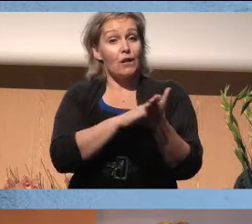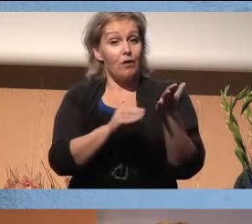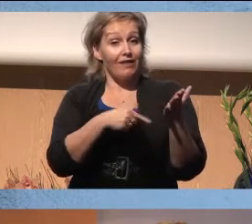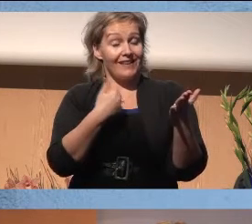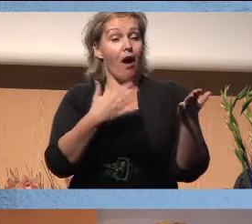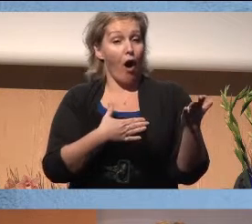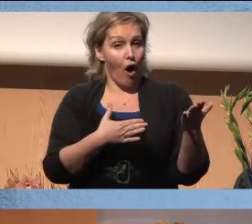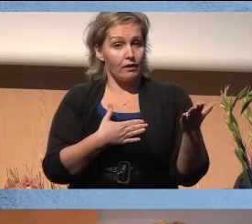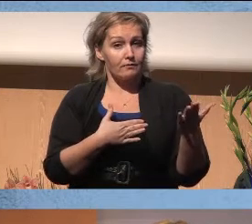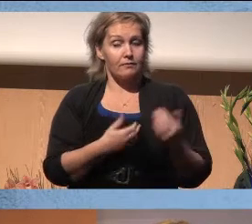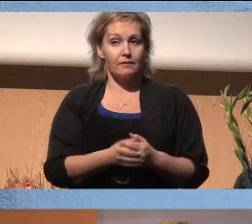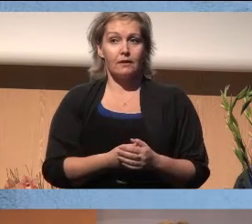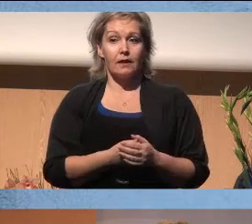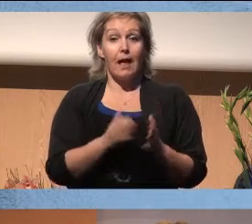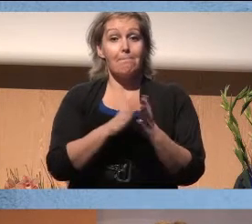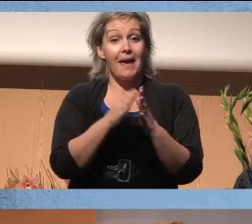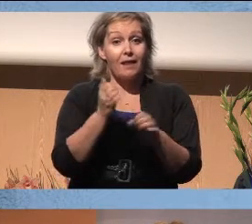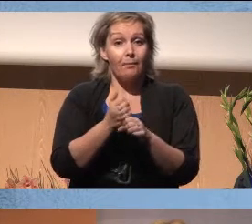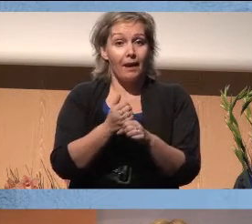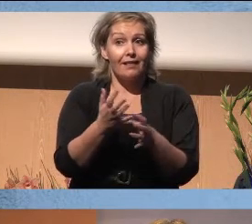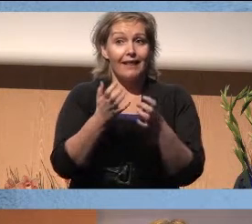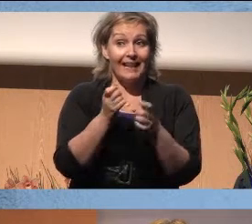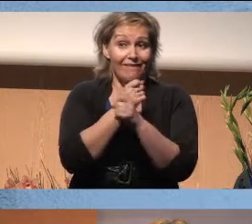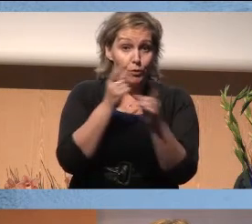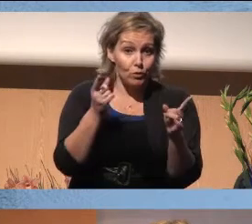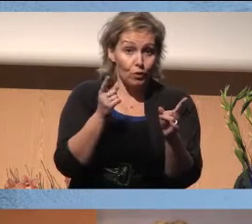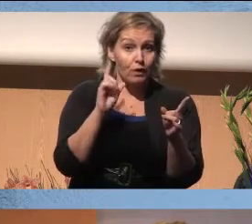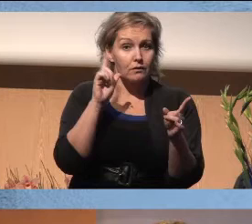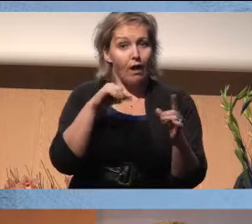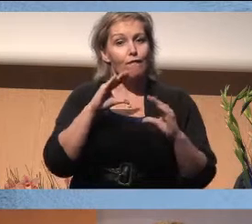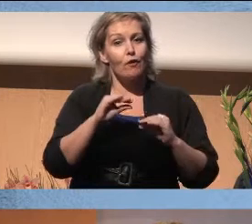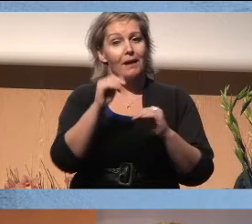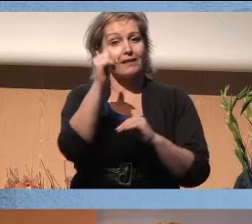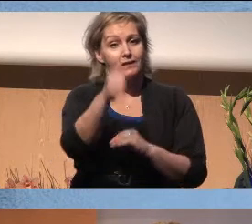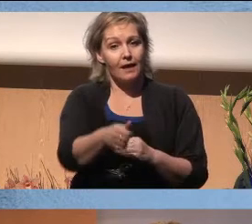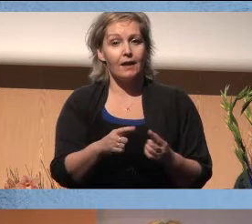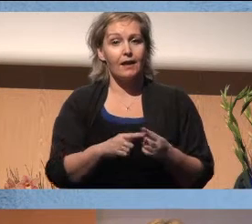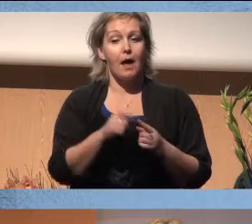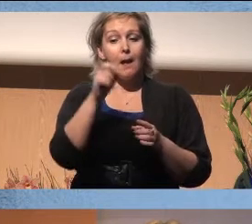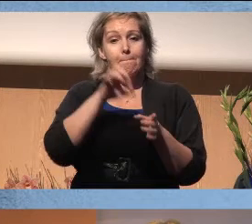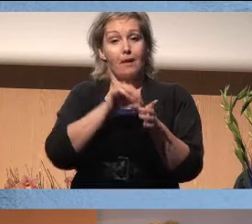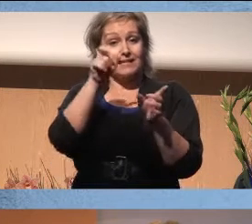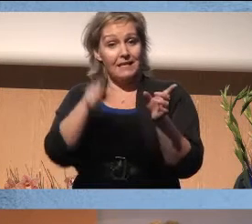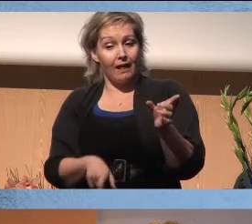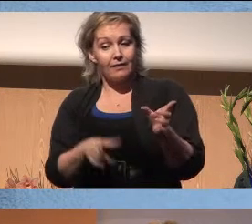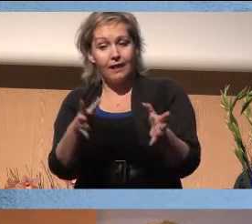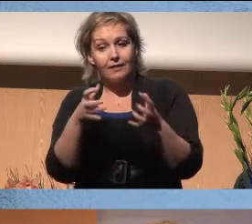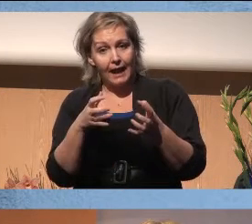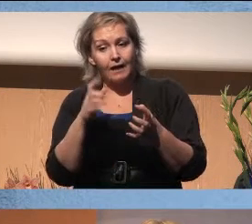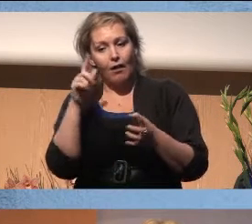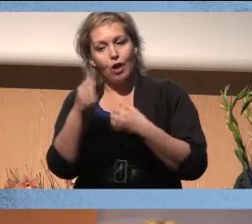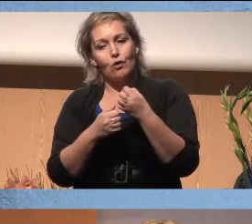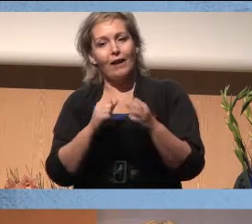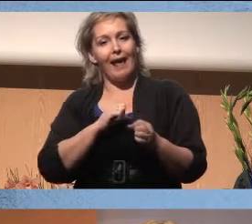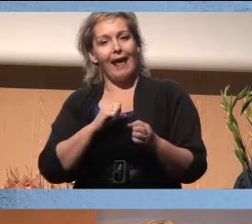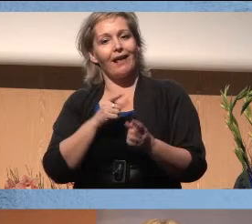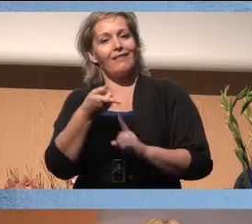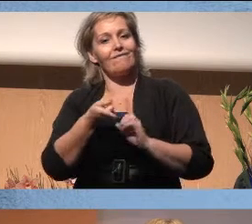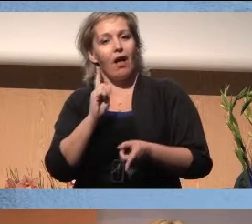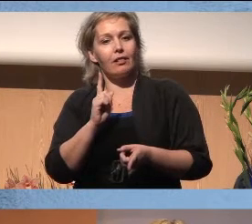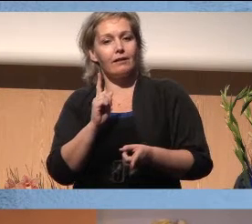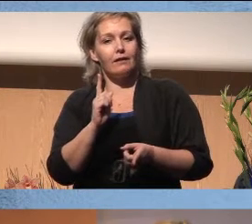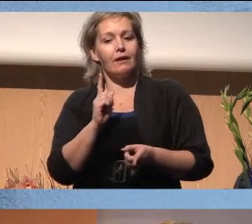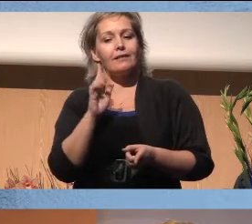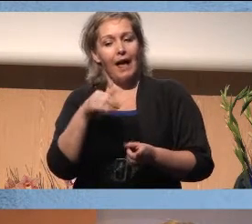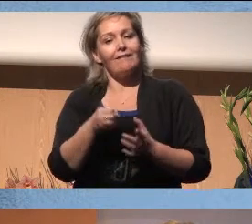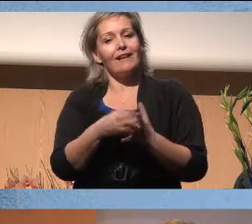resultater vi har. Medarbeiderne trenger den informasjonen for å forbedre seg. Pasientene trenger det for å gjøre egne valg. Og